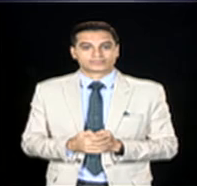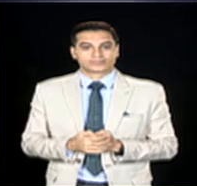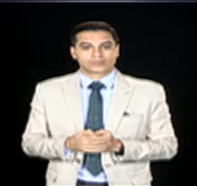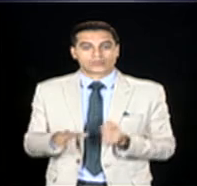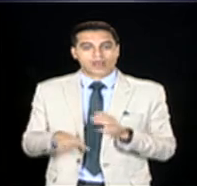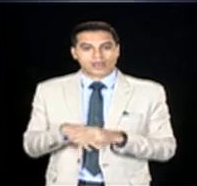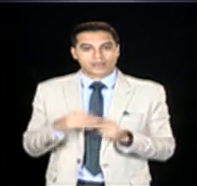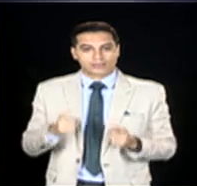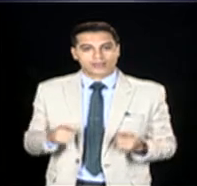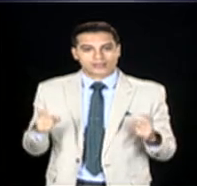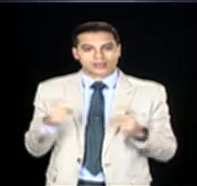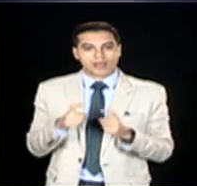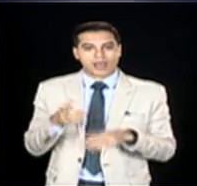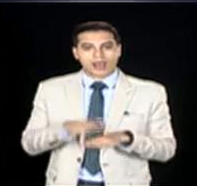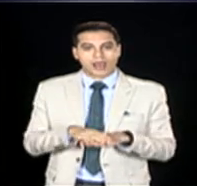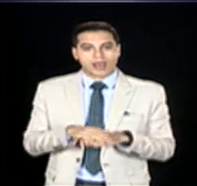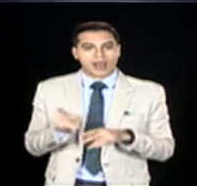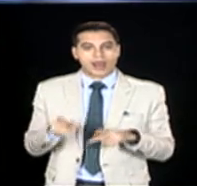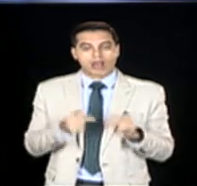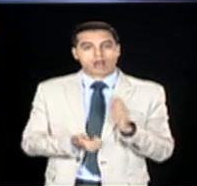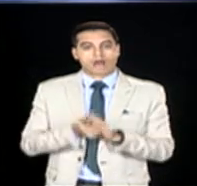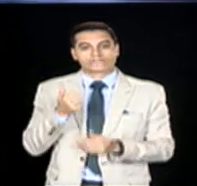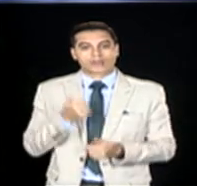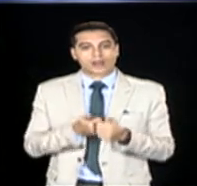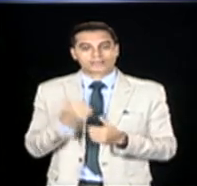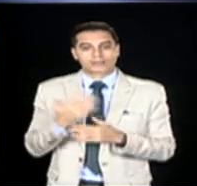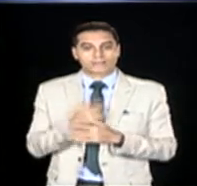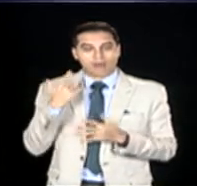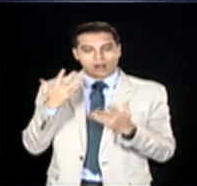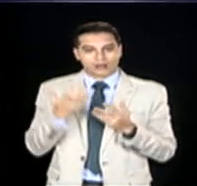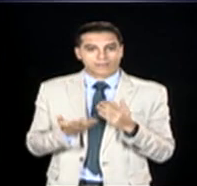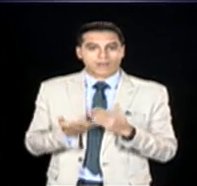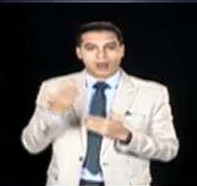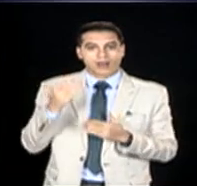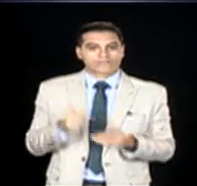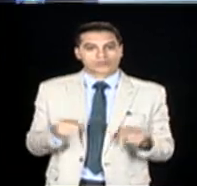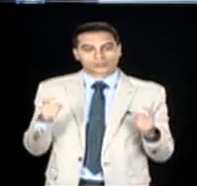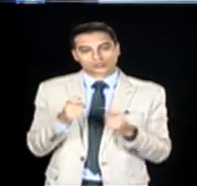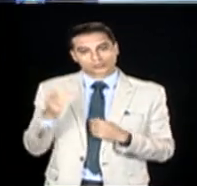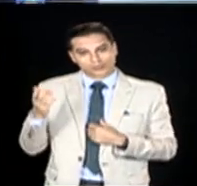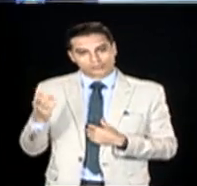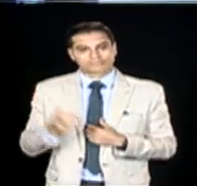وهتلعب معانا على حلقة أفضل لاعب لأن أنت أعلى سكور في البطولة